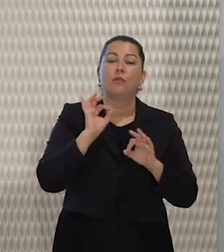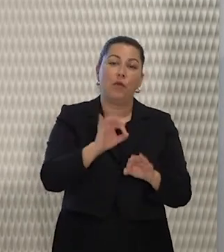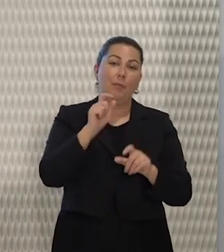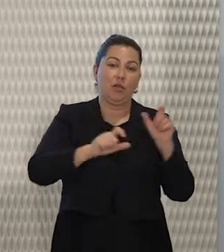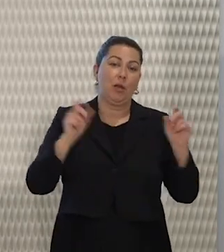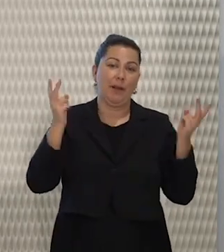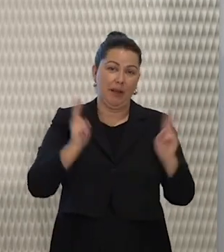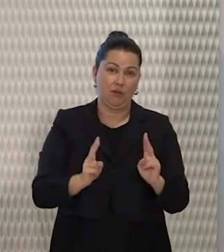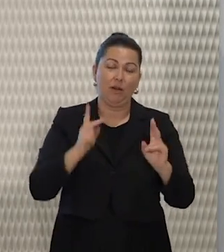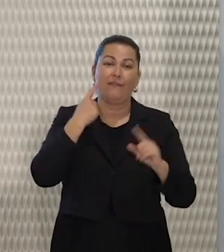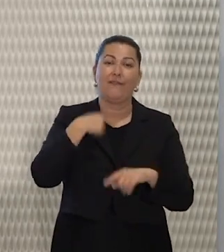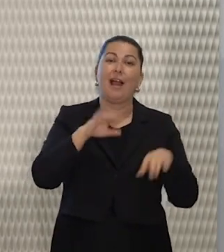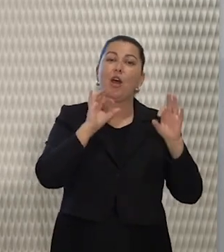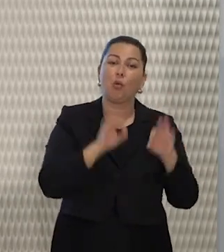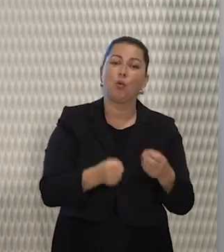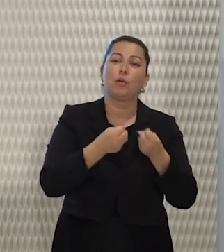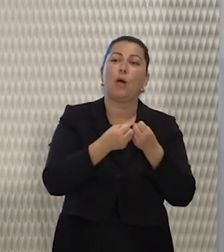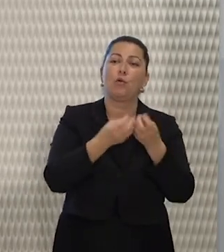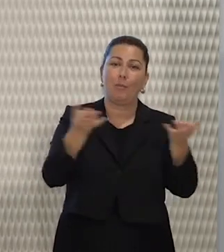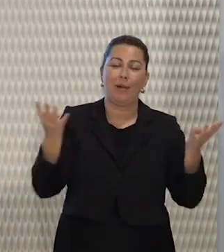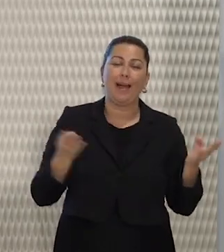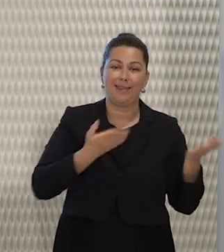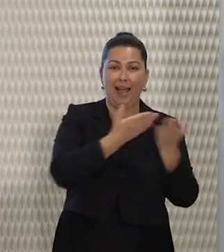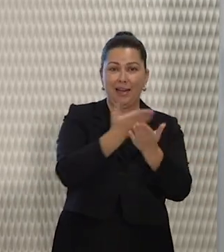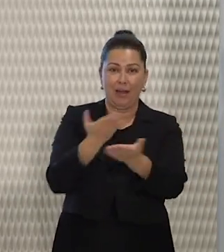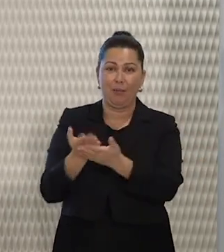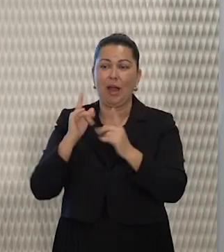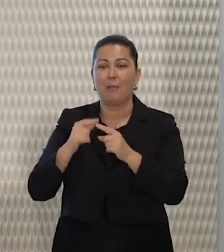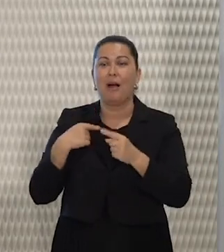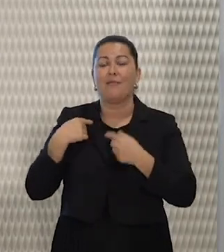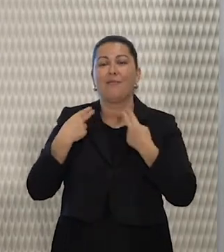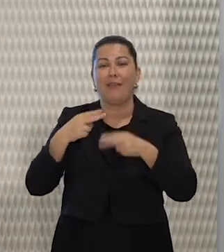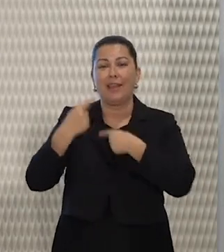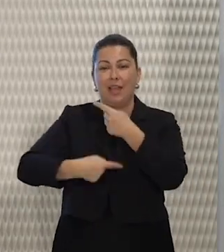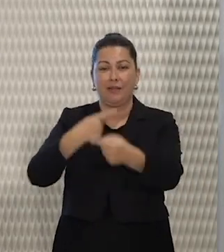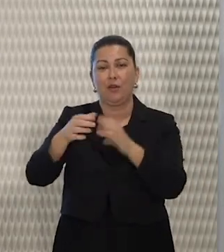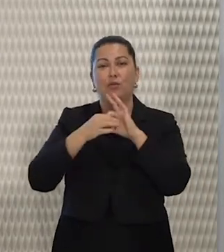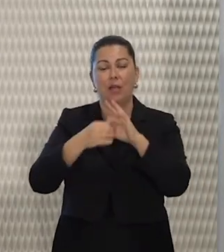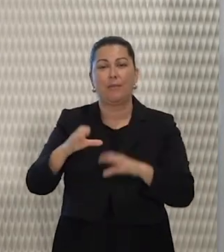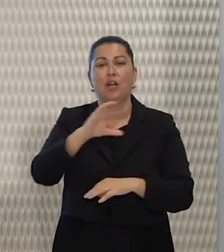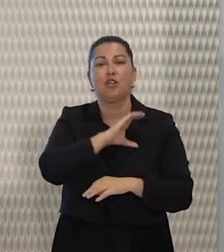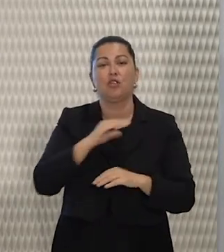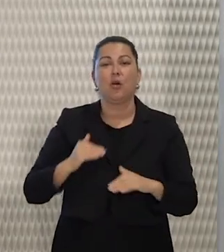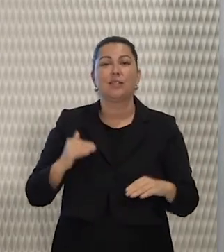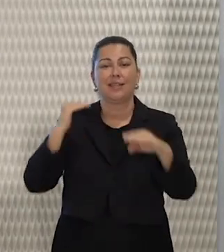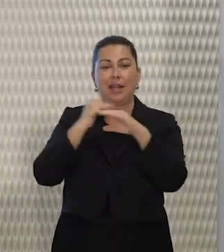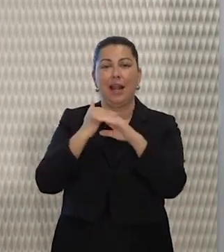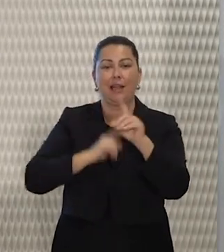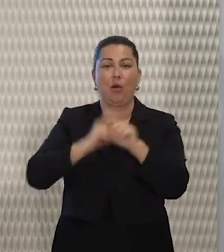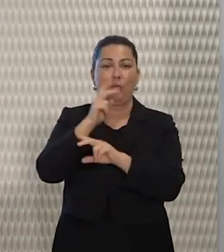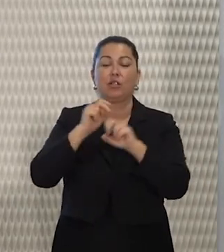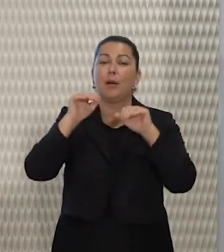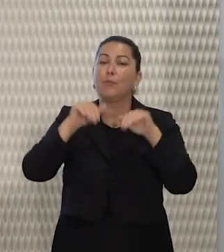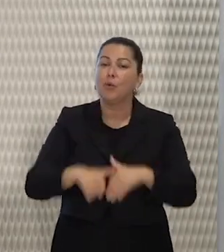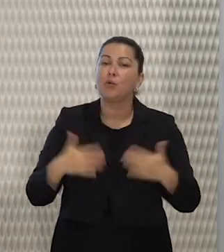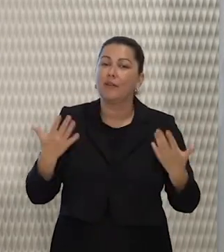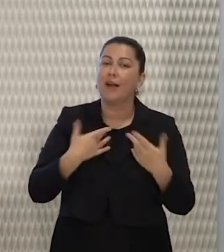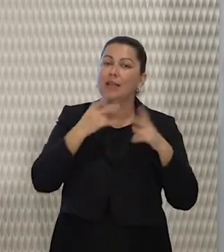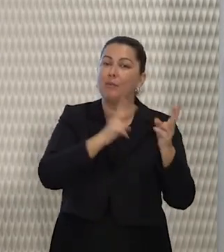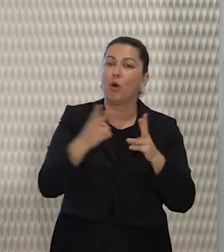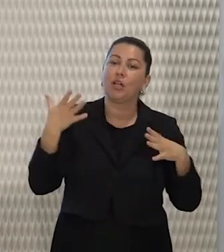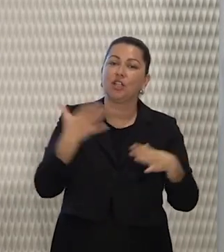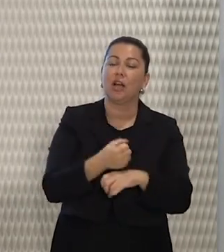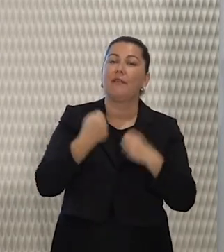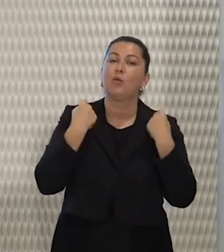Beeinträchtigungen, weil wir gute und breite Angebote haben, aber die Weiterentwicklung der Chancengleichheit in Oberösterreich muss sein, dass wir die Möglichkeit schaffen, schaffen und